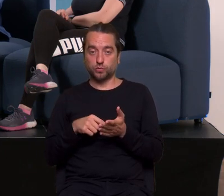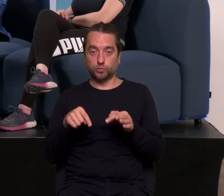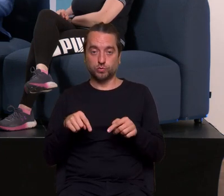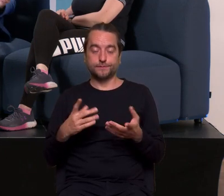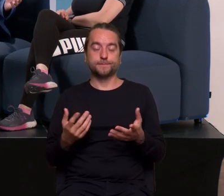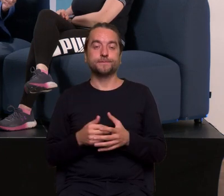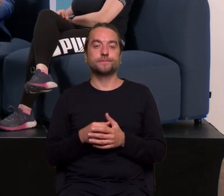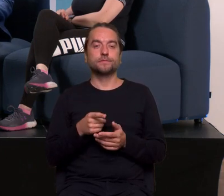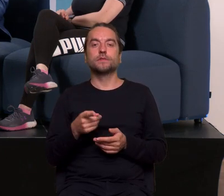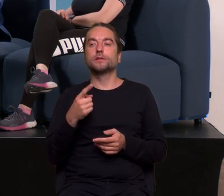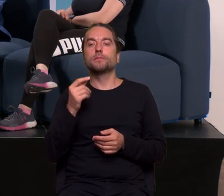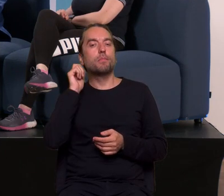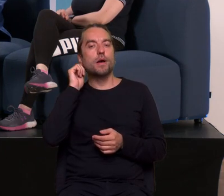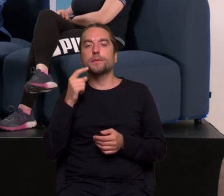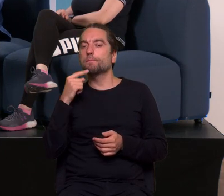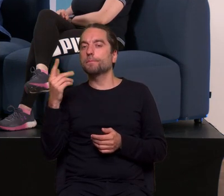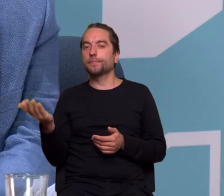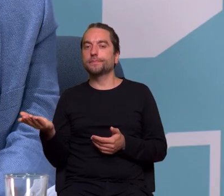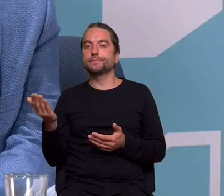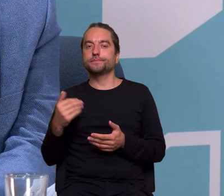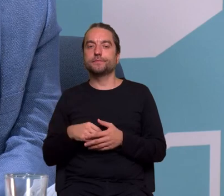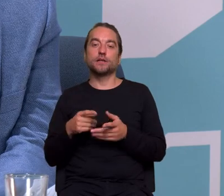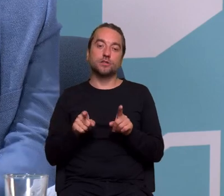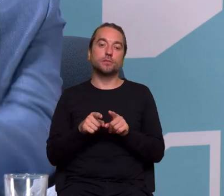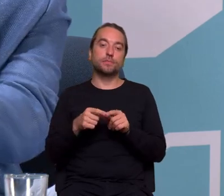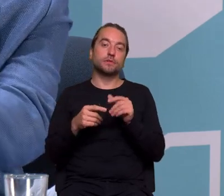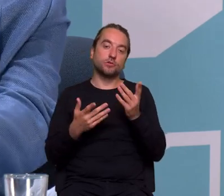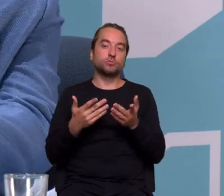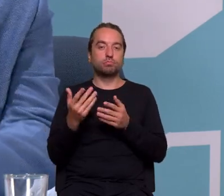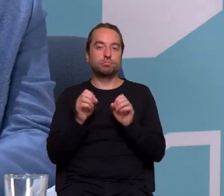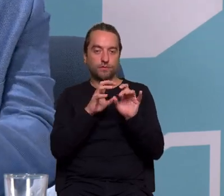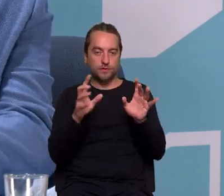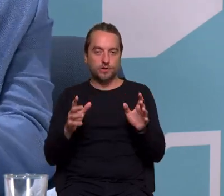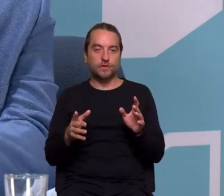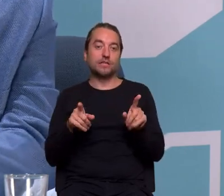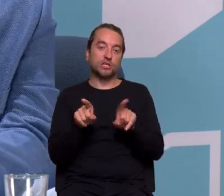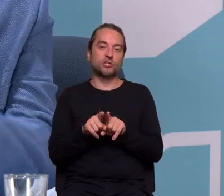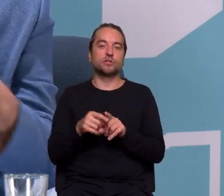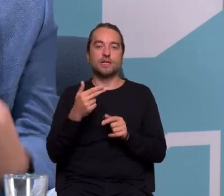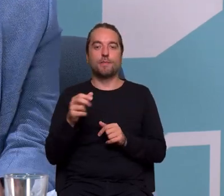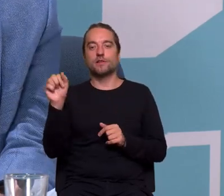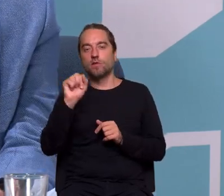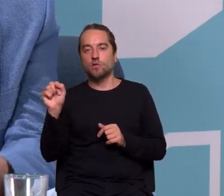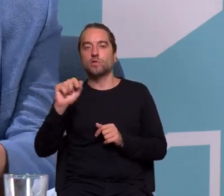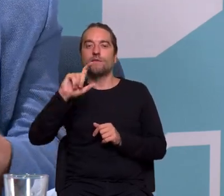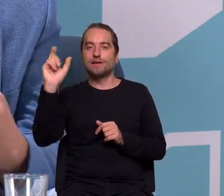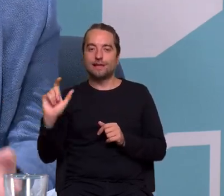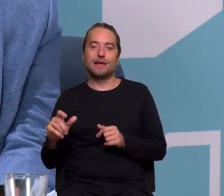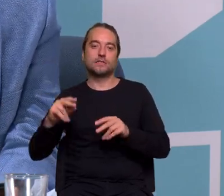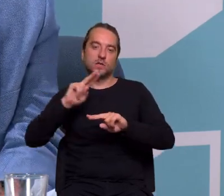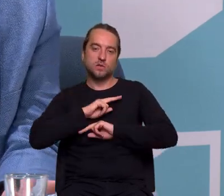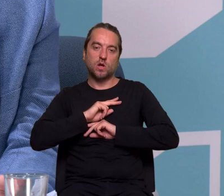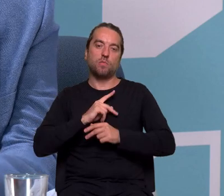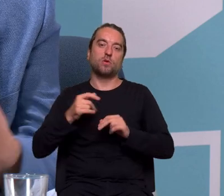taka sytuacja, to o czym pani mówiła, a także to, o czym mówi pan profesor, to co dotyczy Wrocławia, co dotyczy Gdańska, co dotyczy Sopotu, co